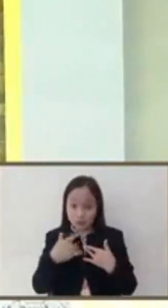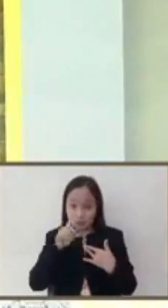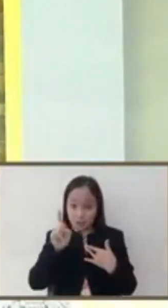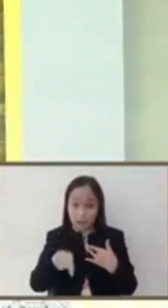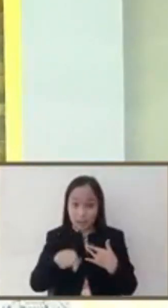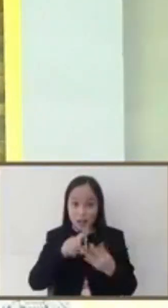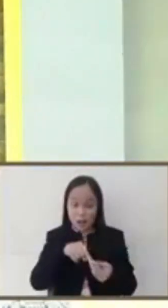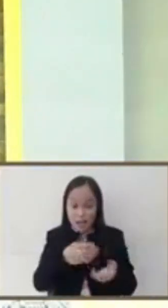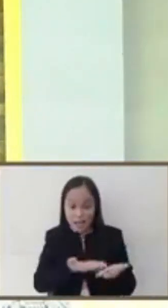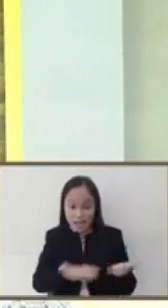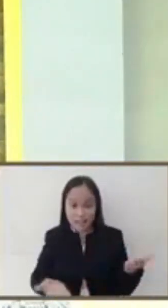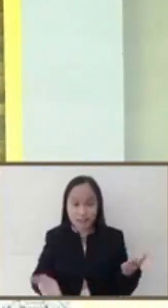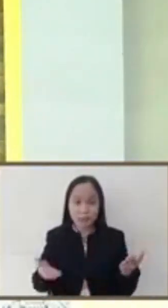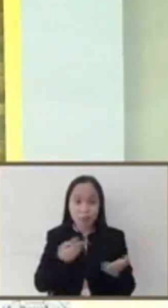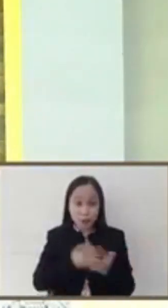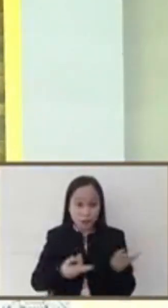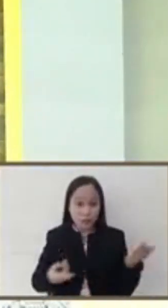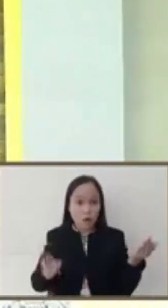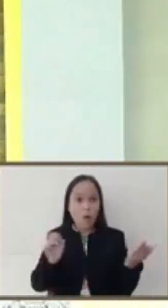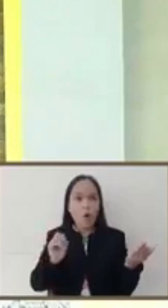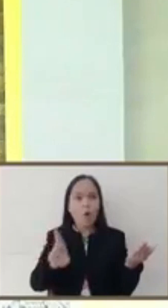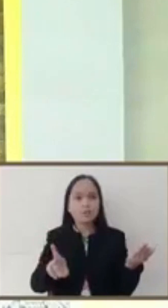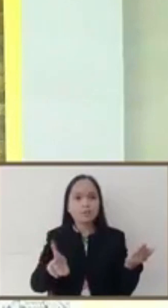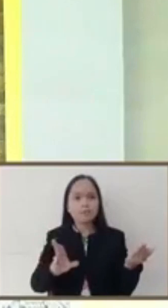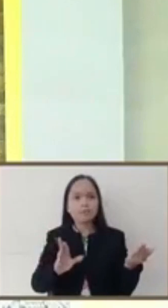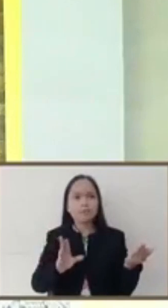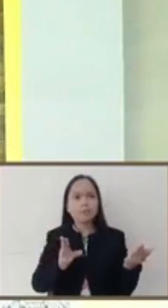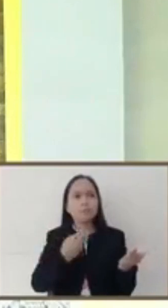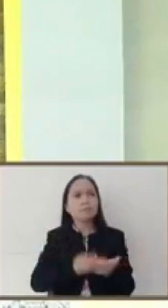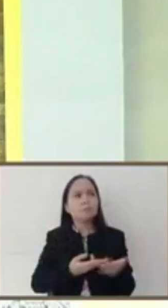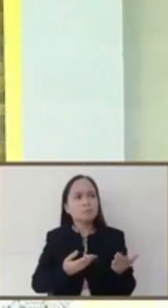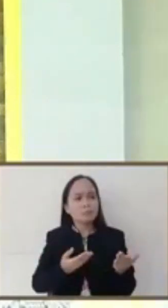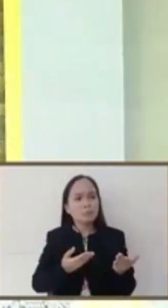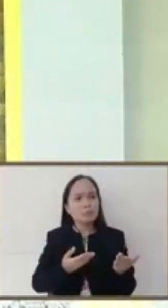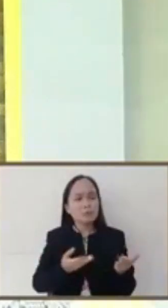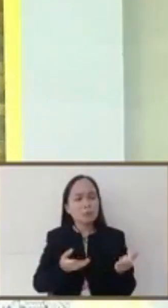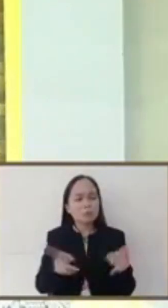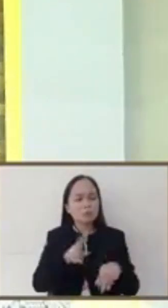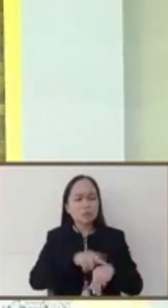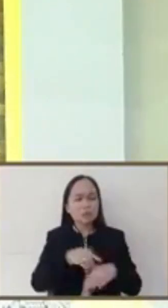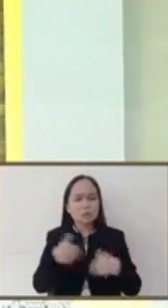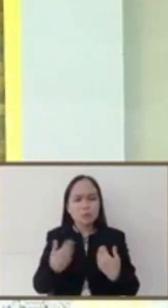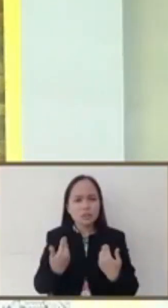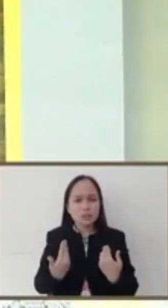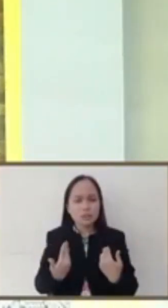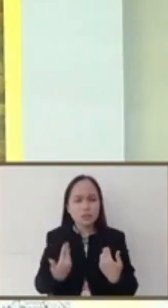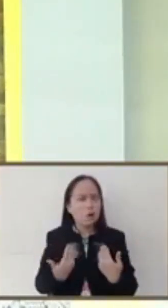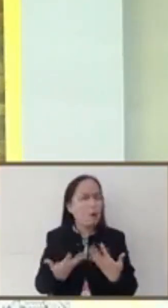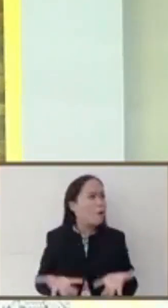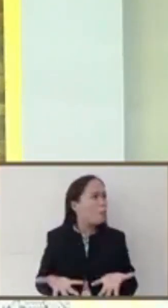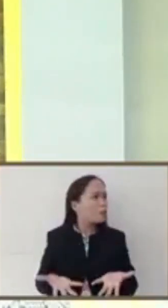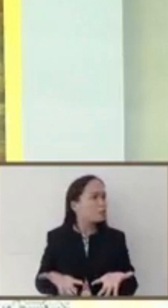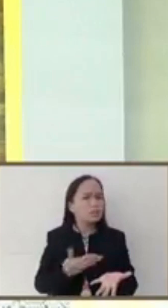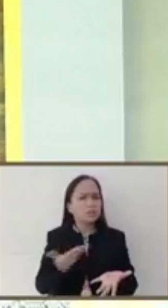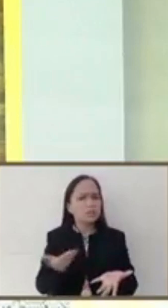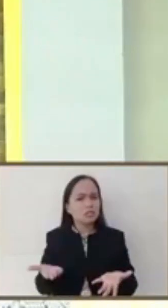Patungkol sa mga temporal na bagay o patungkol sa mga temporal na kasiyahan? See? Saan mo ngayon? Saan mo